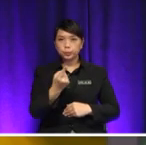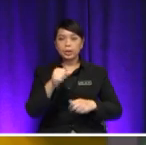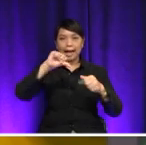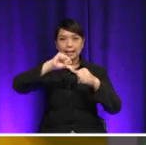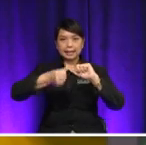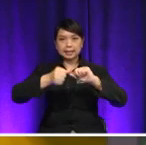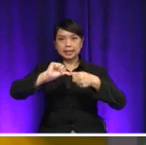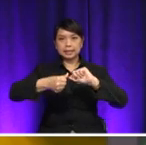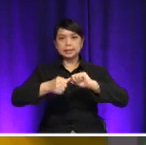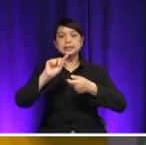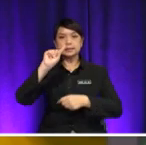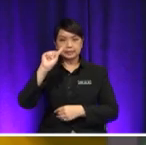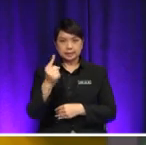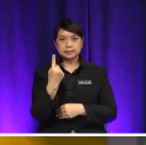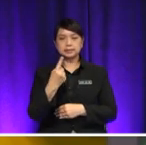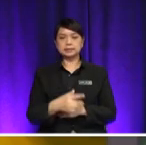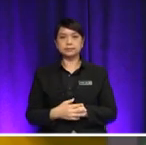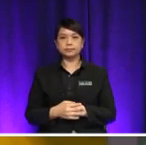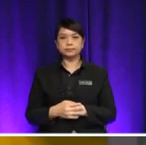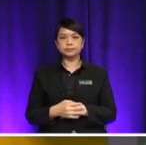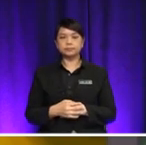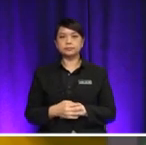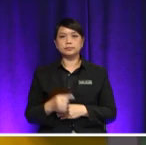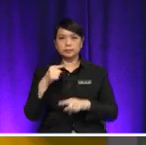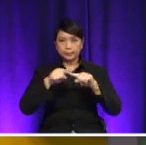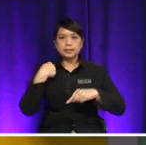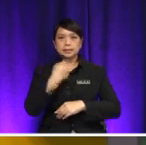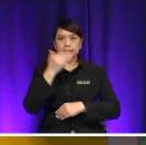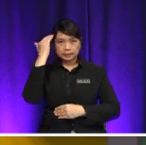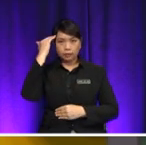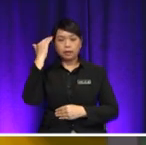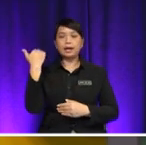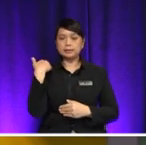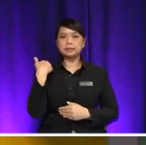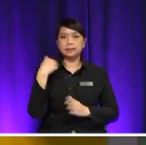mentafsilah dari sini bahwa peningkatan dia sebanyak 60%